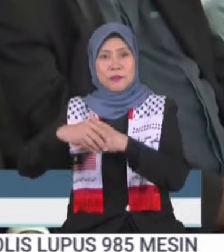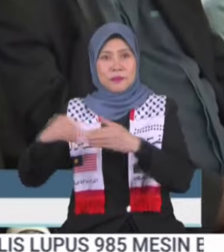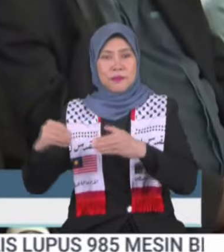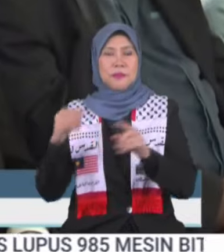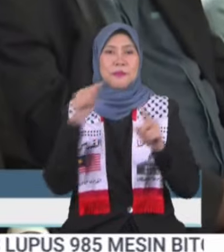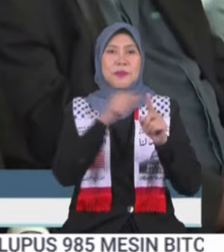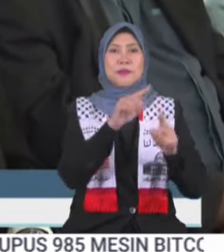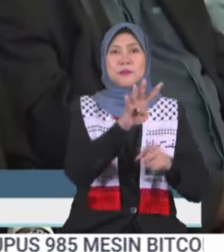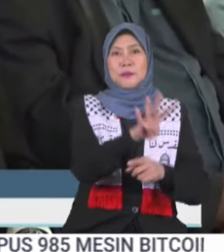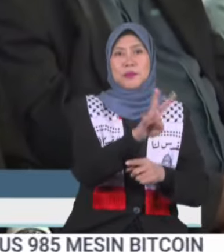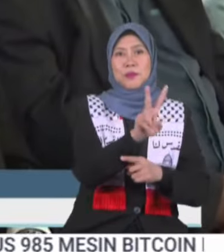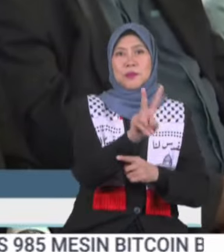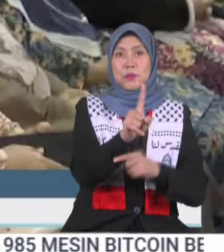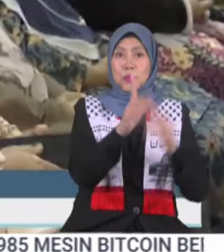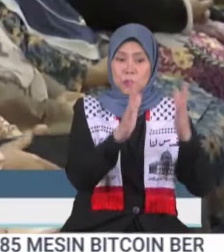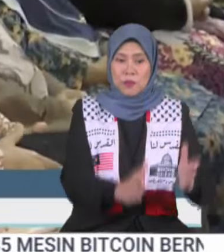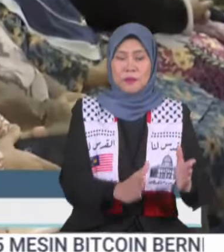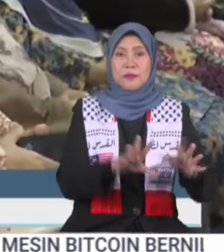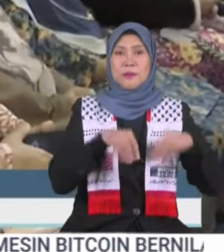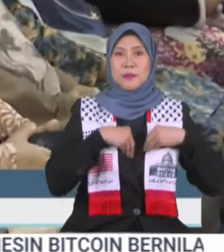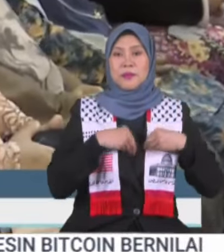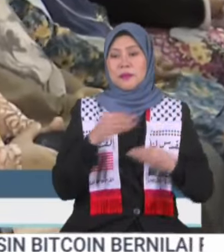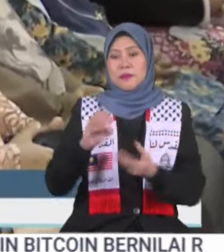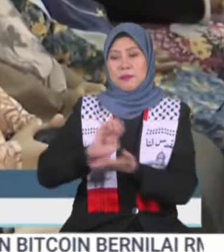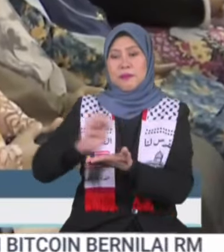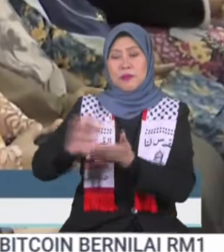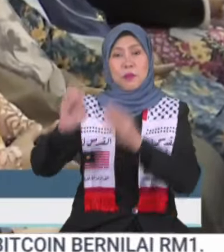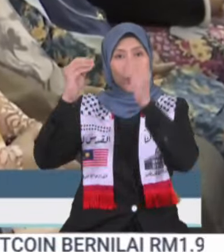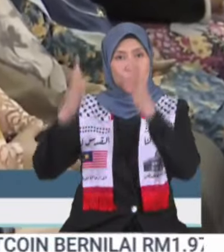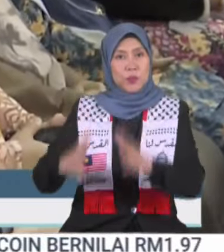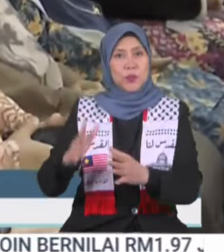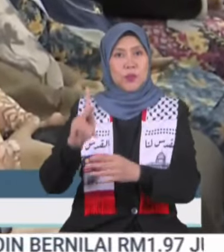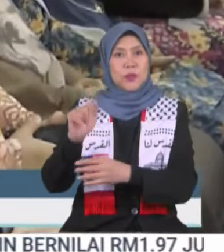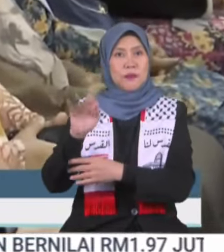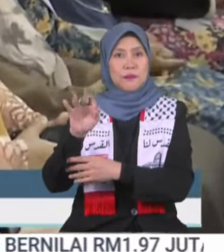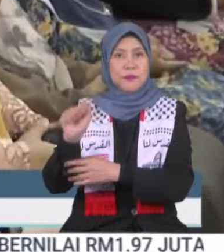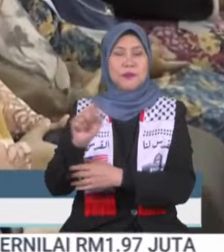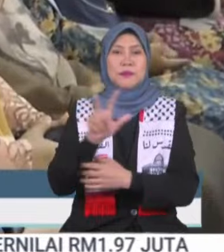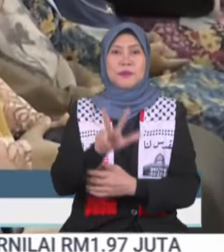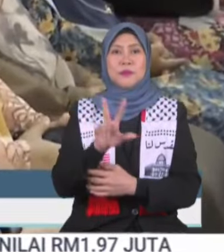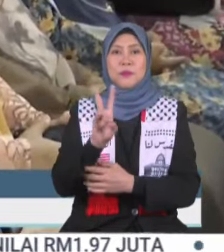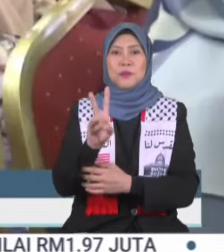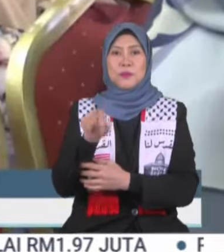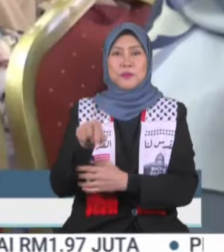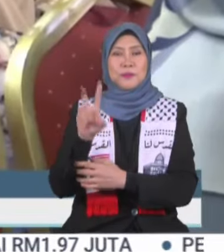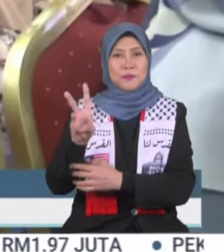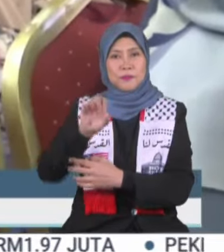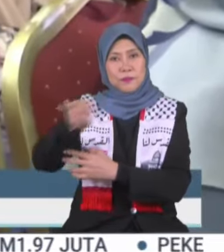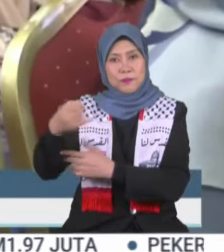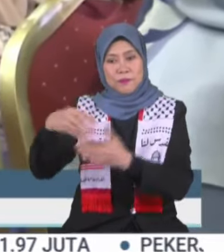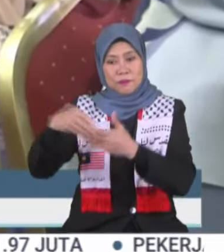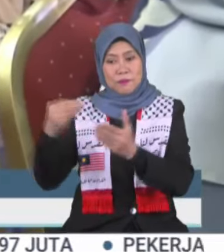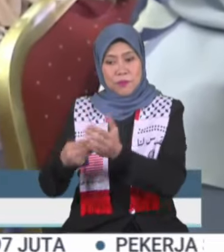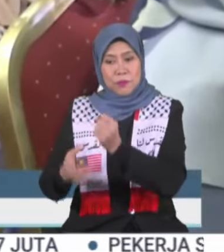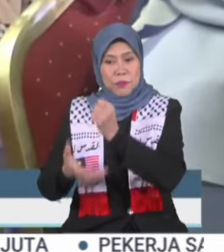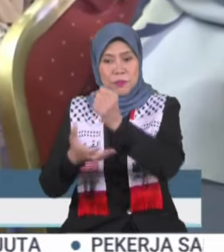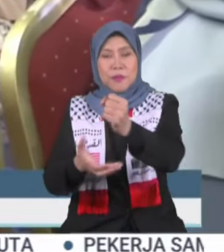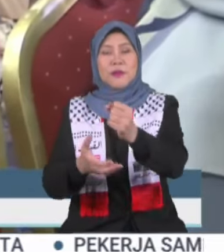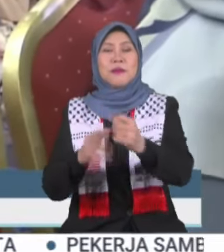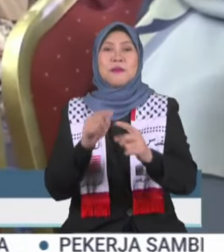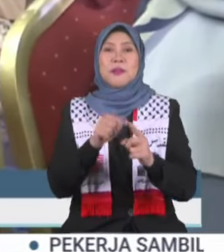Kepada R21 penerima dan elaun belanan guru Kafa berjumlah r7.6 juta